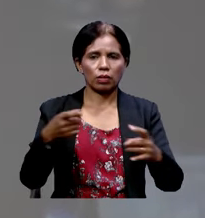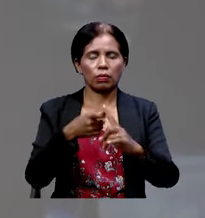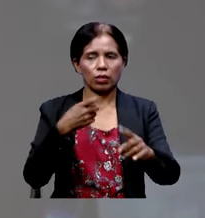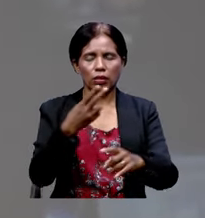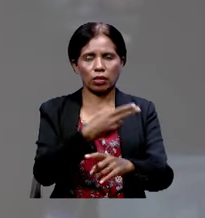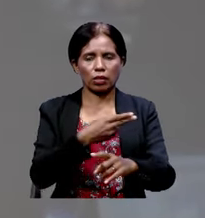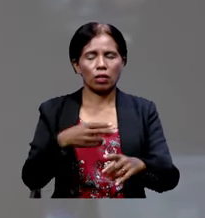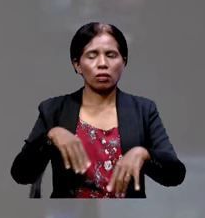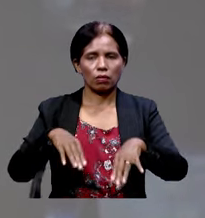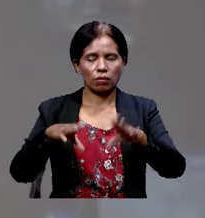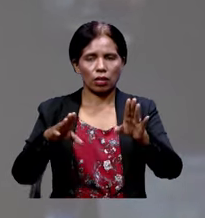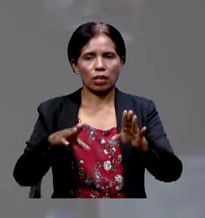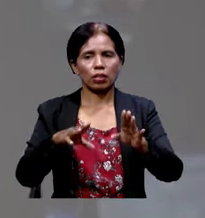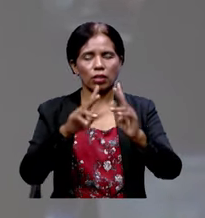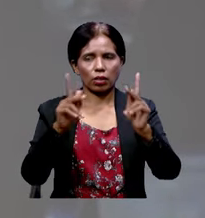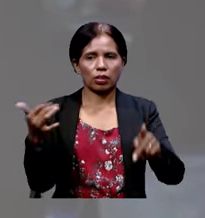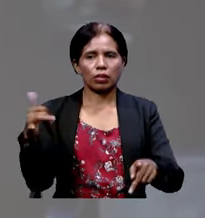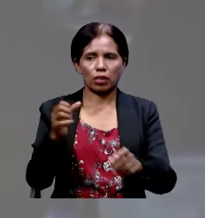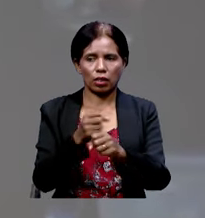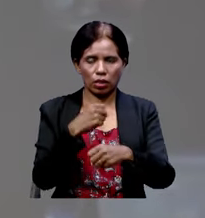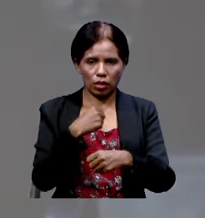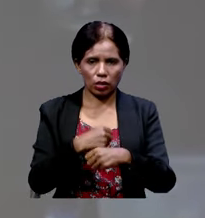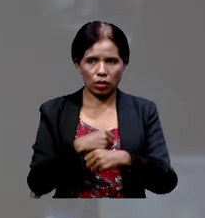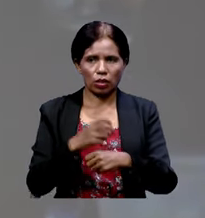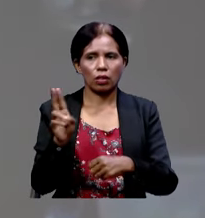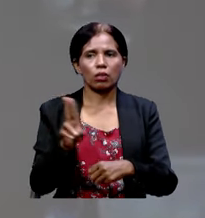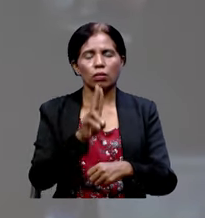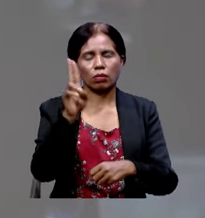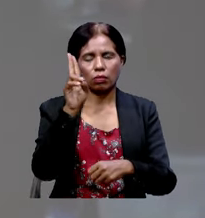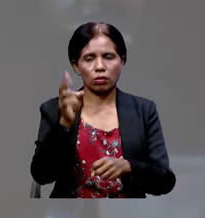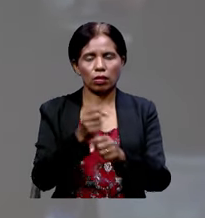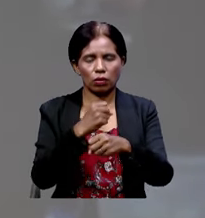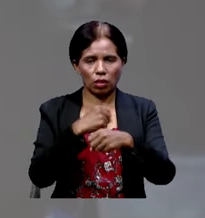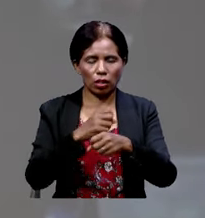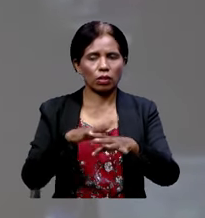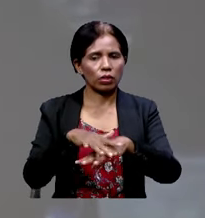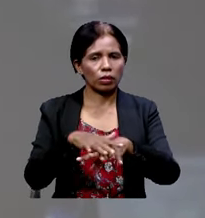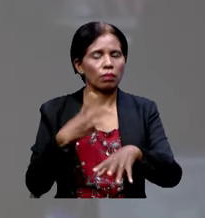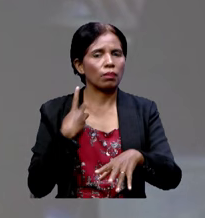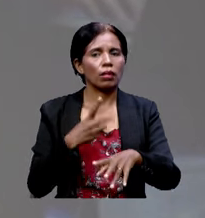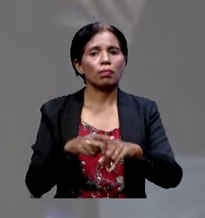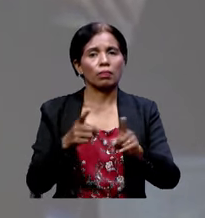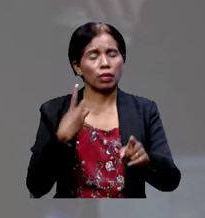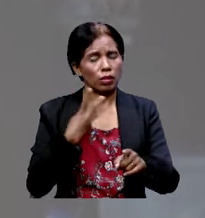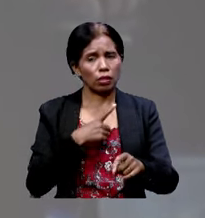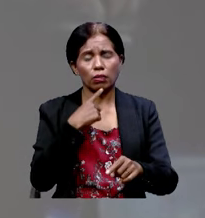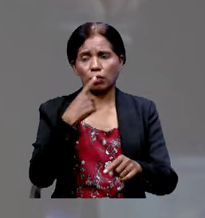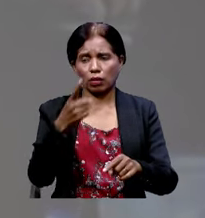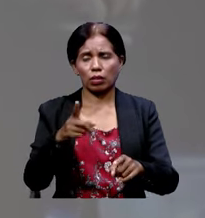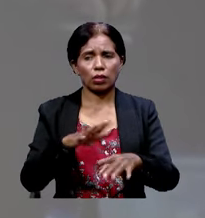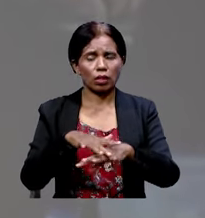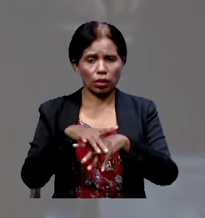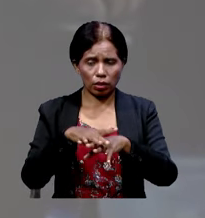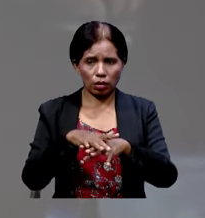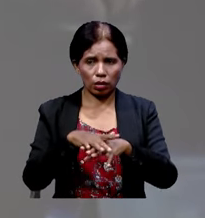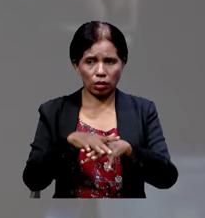bemak fa ani haloza ida ne mak sira uza huri soro tais mabe ita tu dihang kata tais ida ne bemak